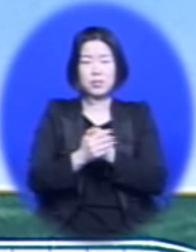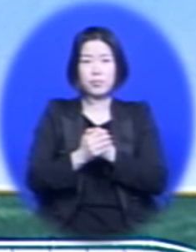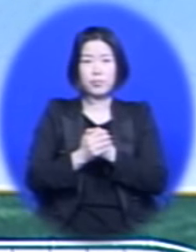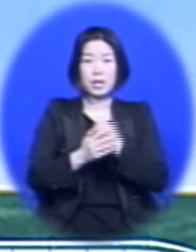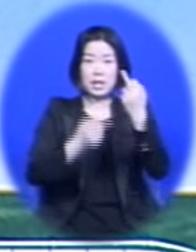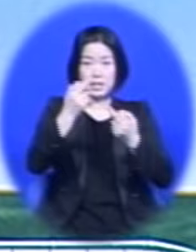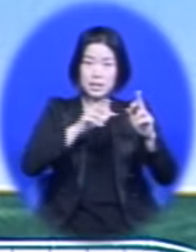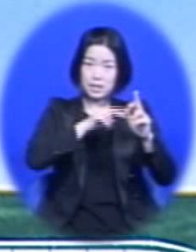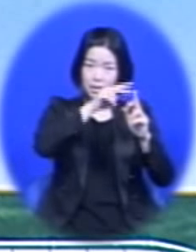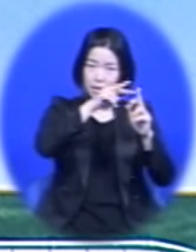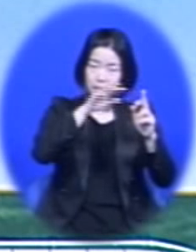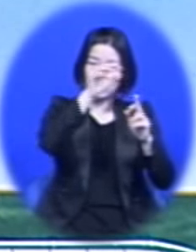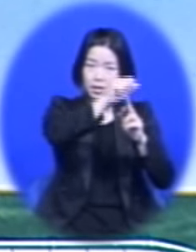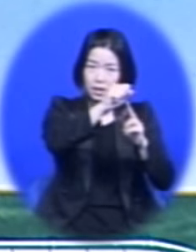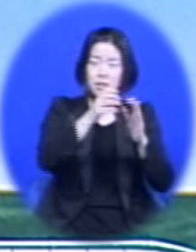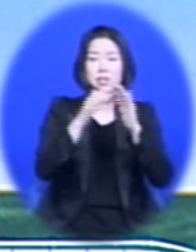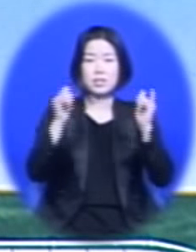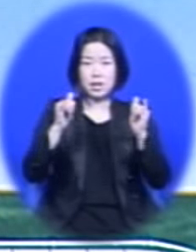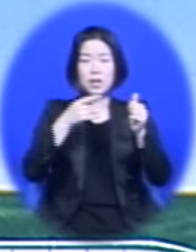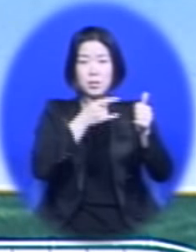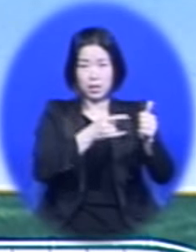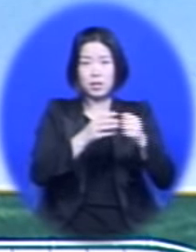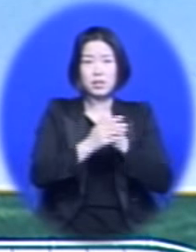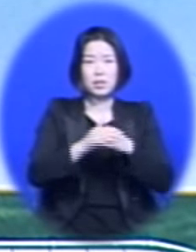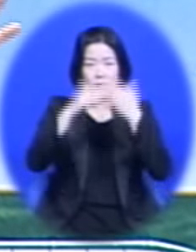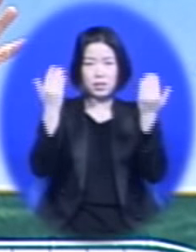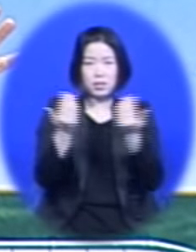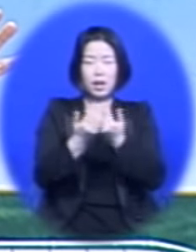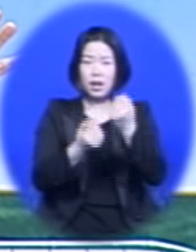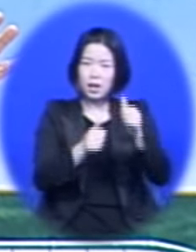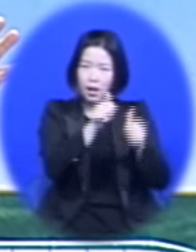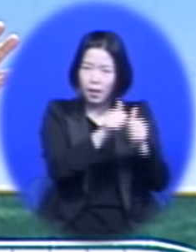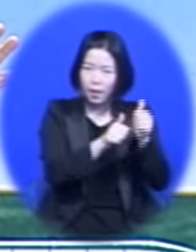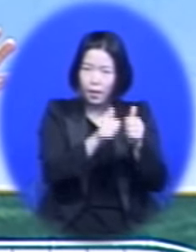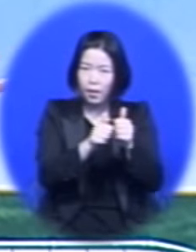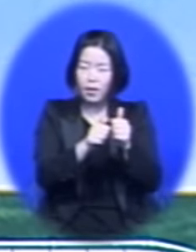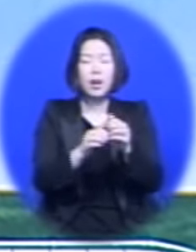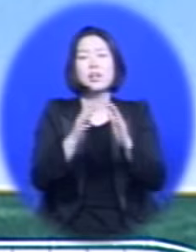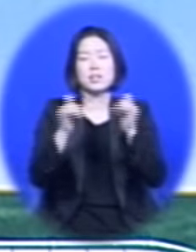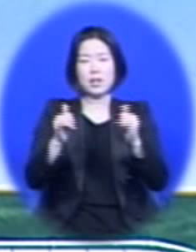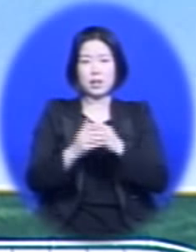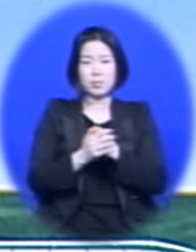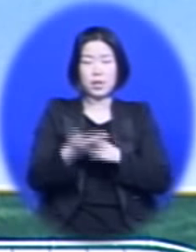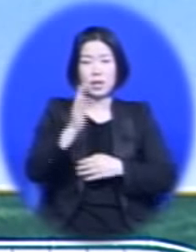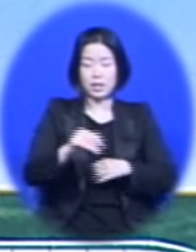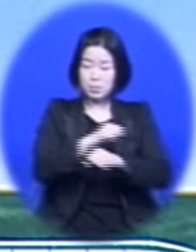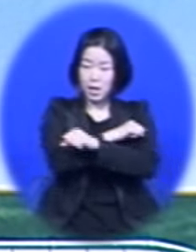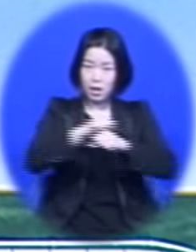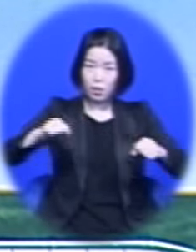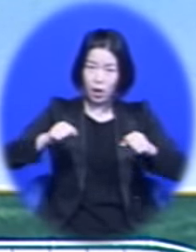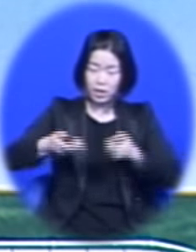산의 정상을 정복하려고 하는 사람에게는 다 경쟁자입니다. 그러나 광야길을